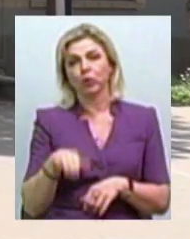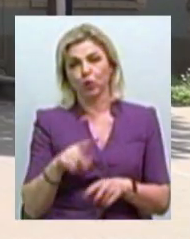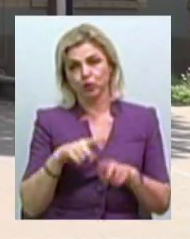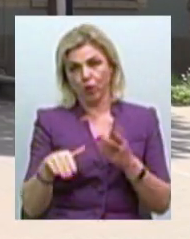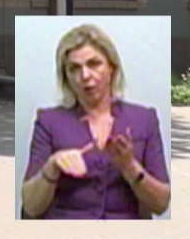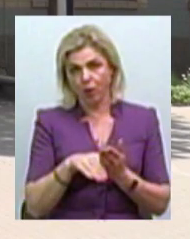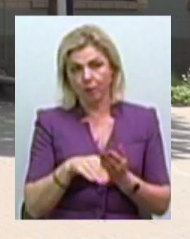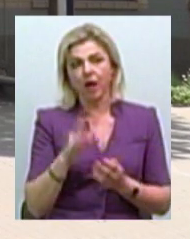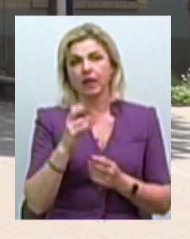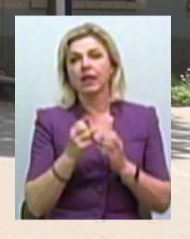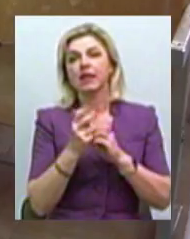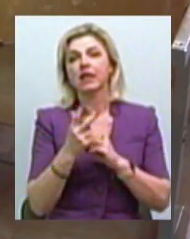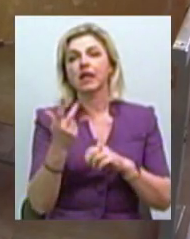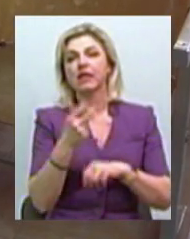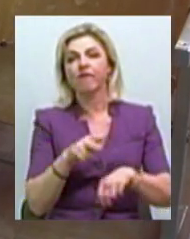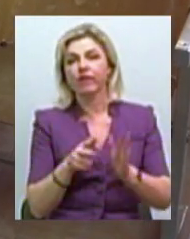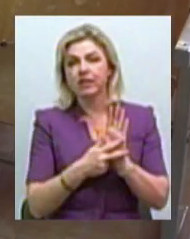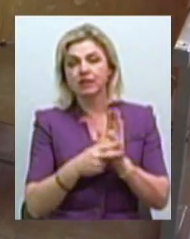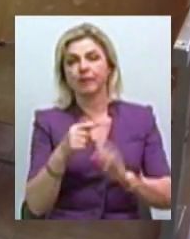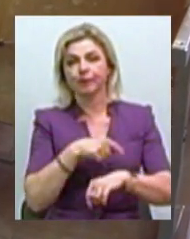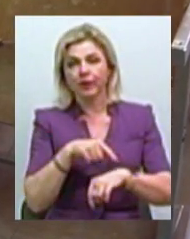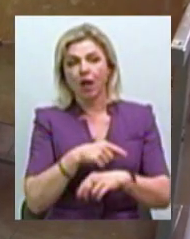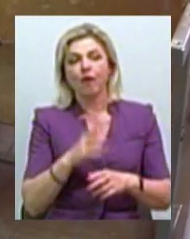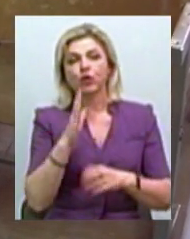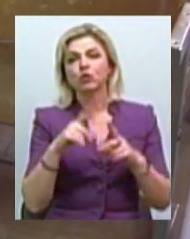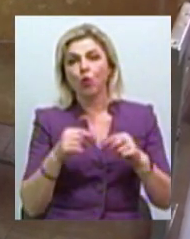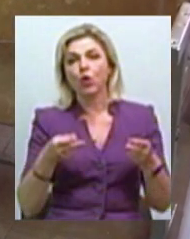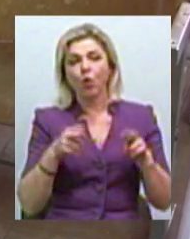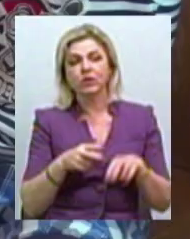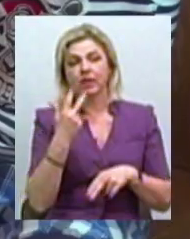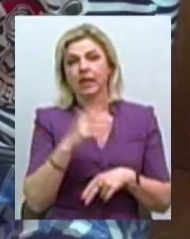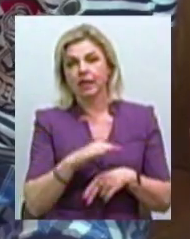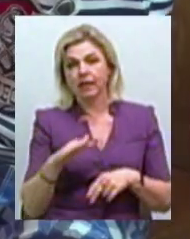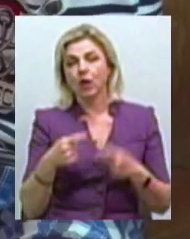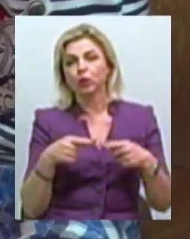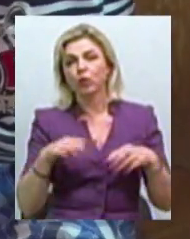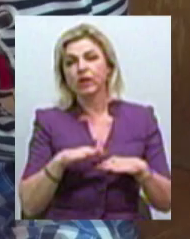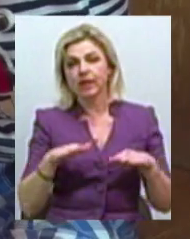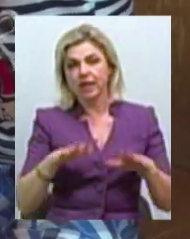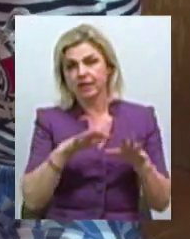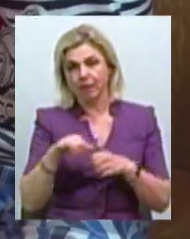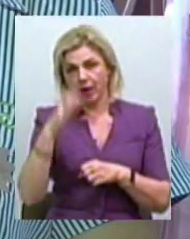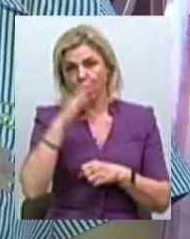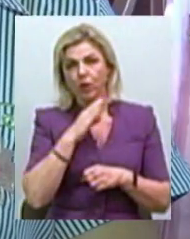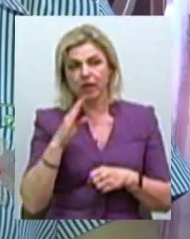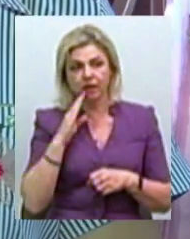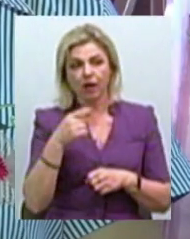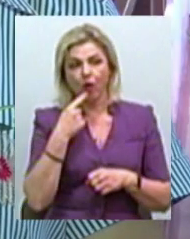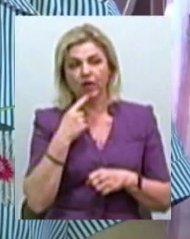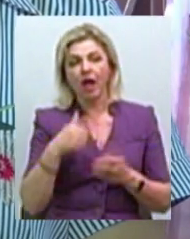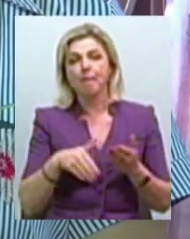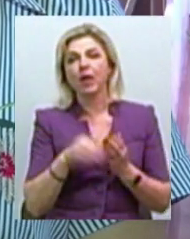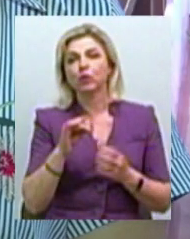Станом на 13:38 в школі лишилося 3 дитини. Інших забрали батьки, говорить вихователька-методистка дитячого садочка